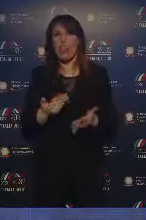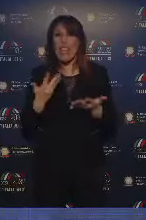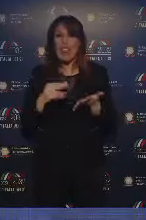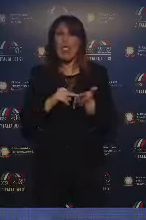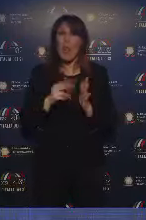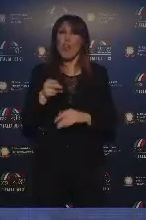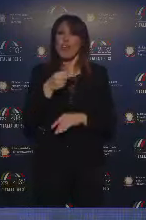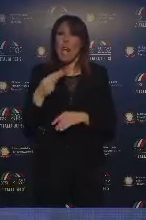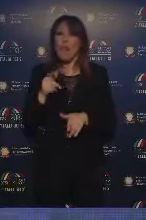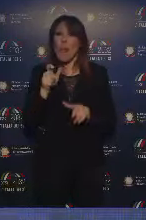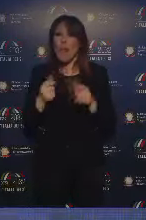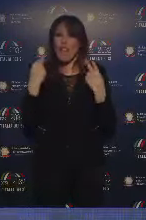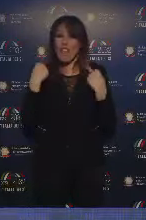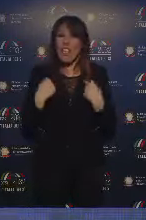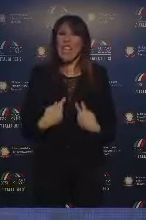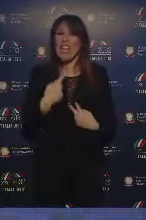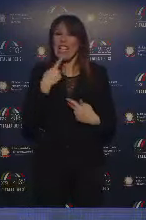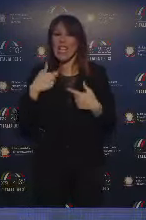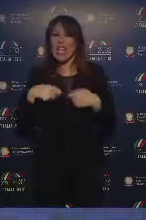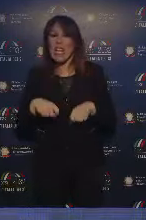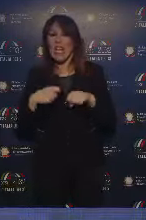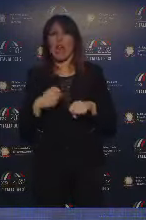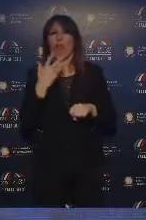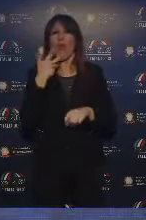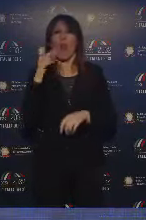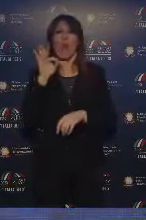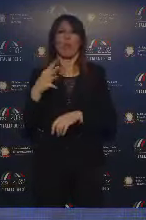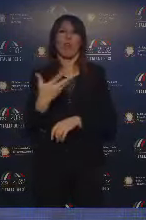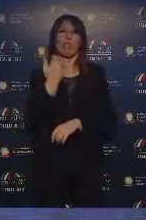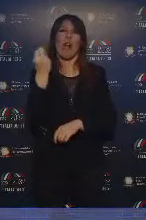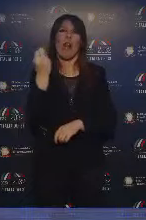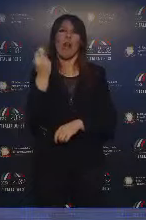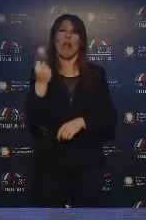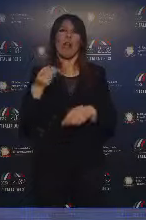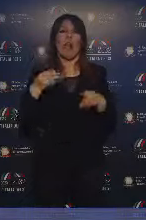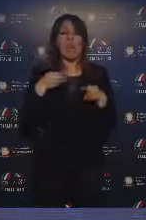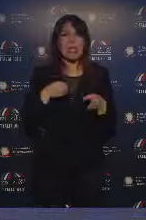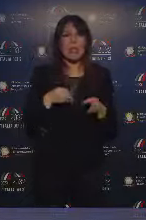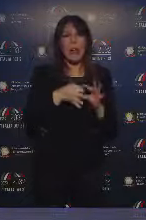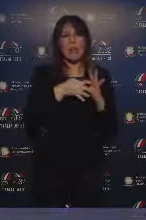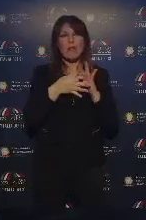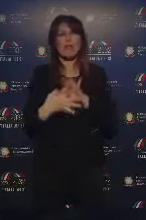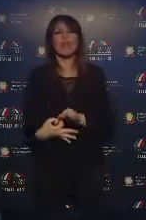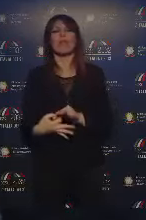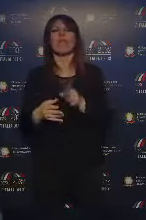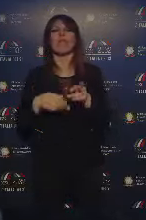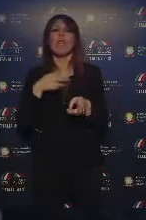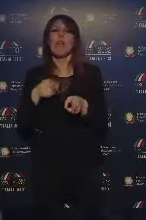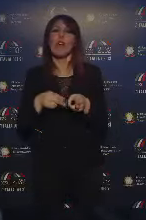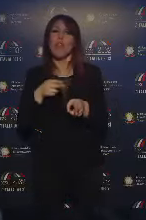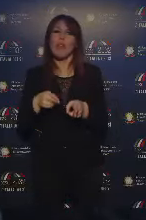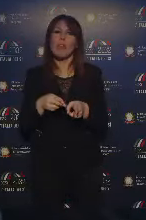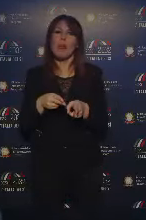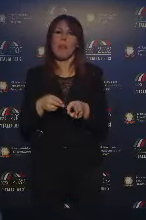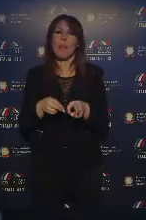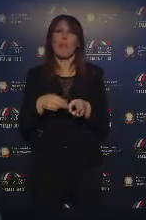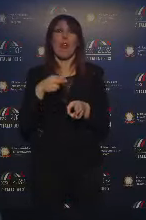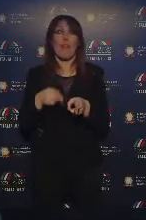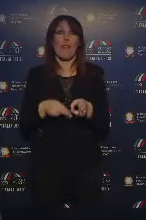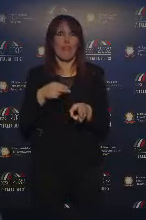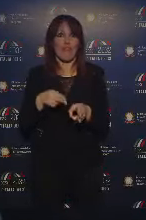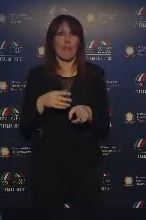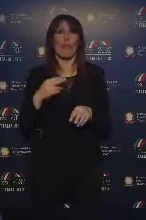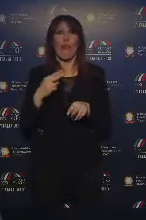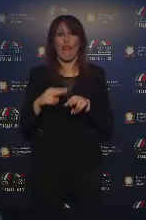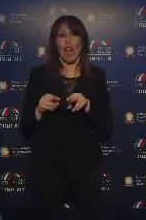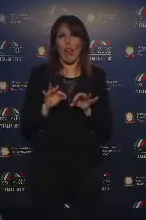per salvare le vite di chi va su due ruote dalla strada alla ferrovia e quindi alla cura del ferro anche qua